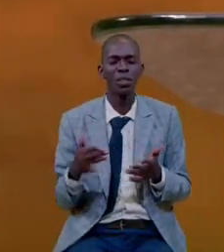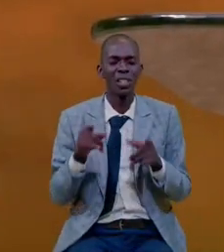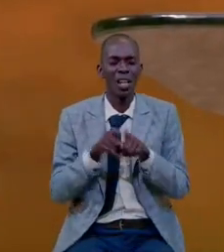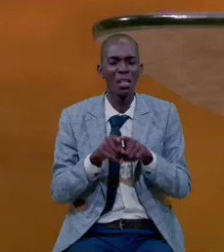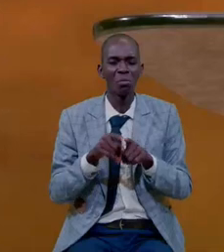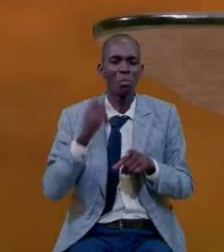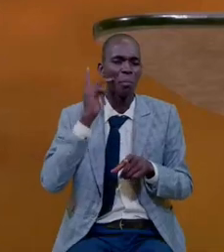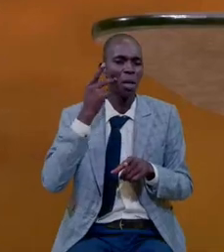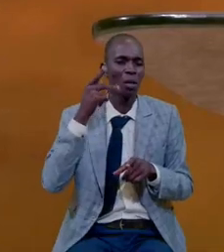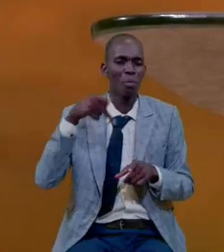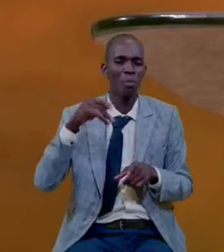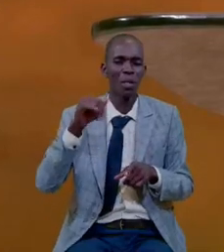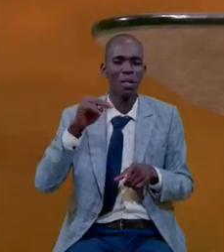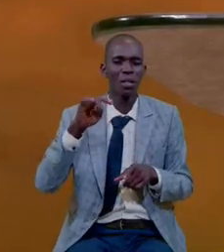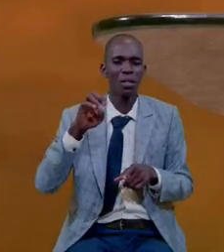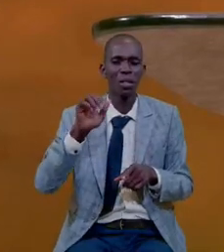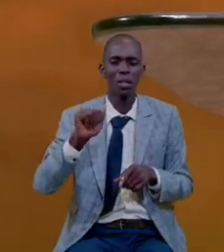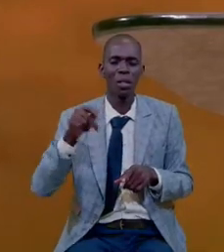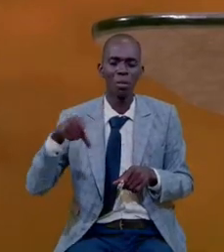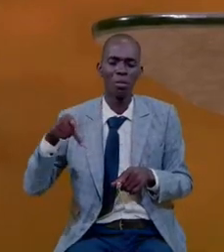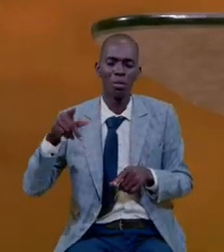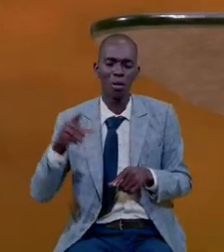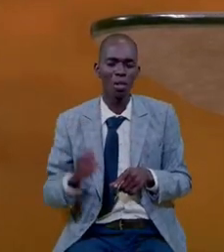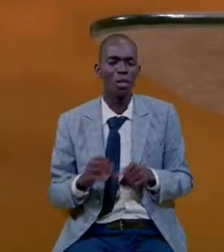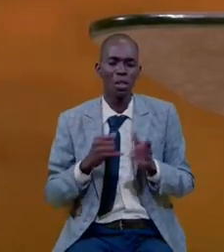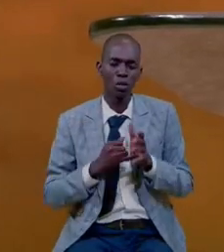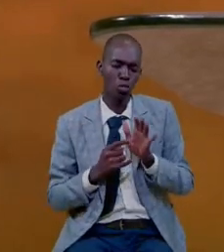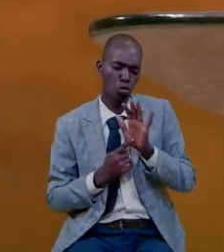on voit des fruits comme